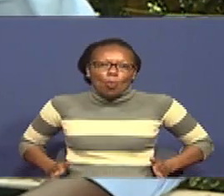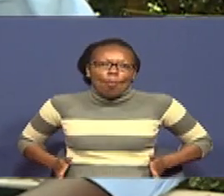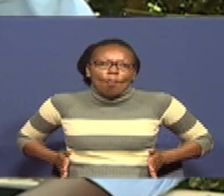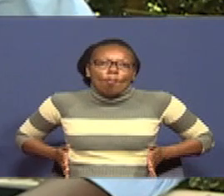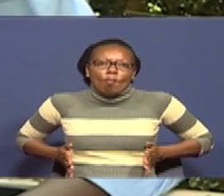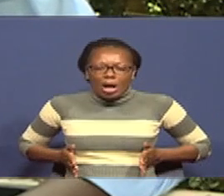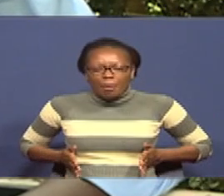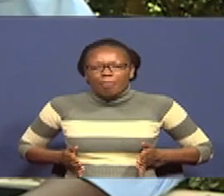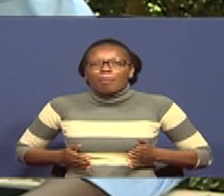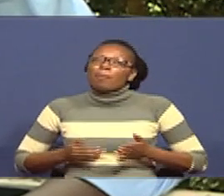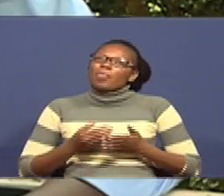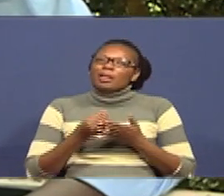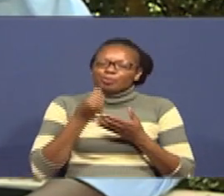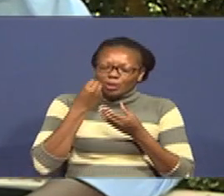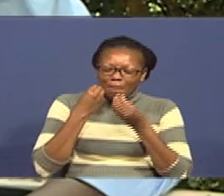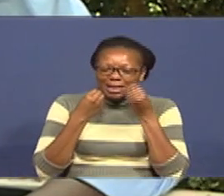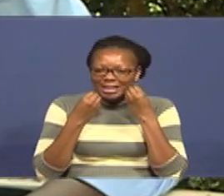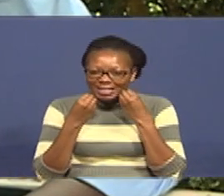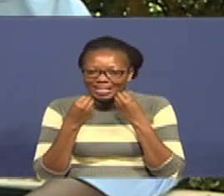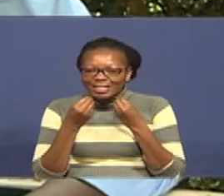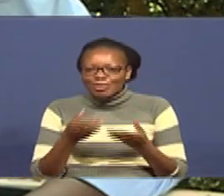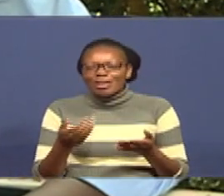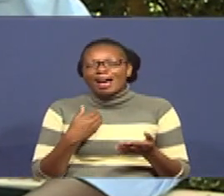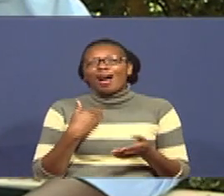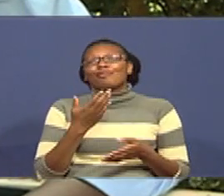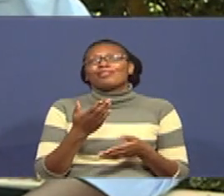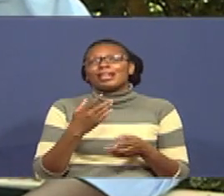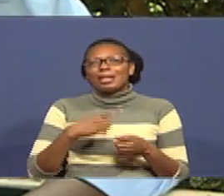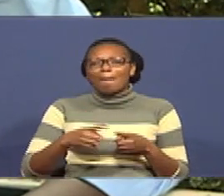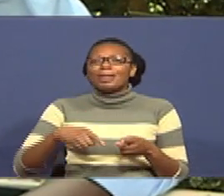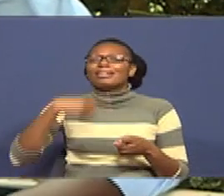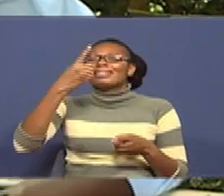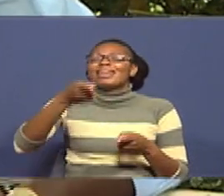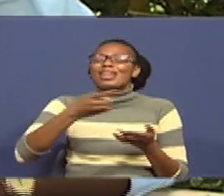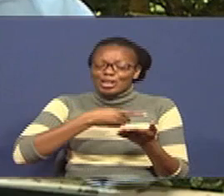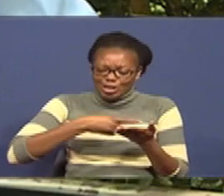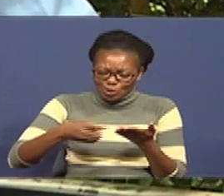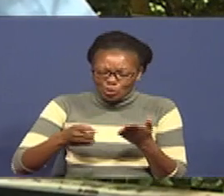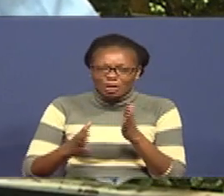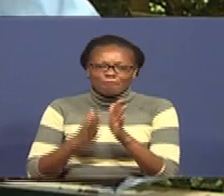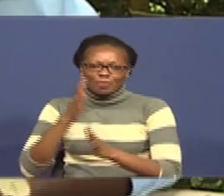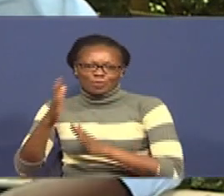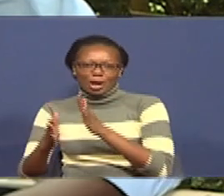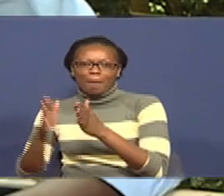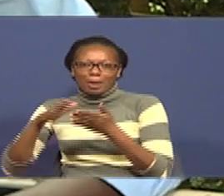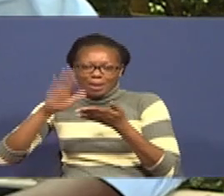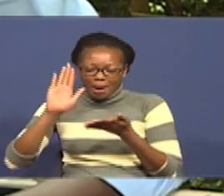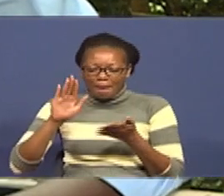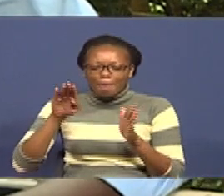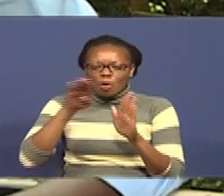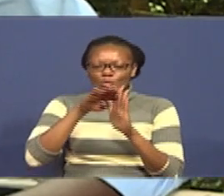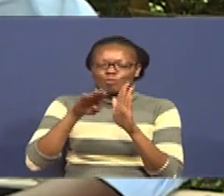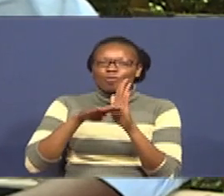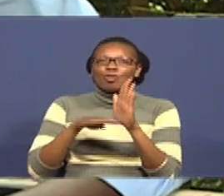kutengeza salad. Ni hayo tulokuandalia hii leo, lakini usikose kujiunga nasi tena juma lijalo, tuendelee kuchanganua